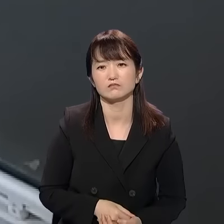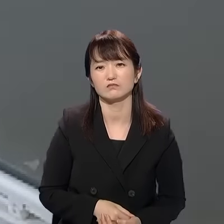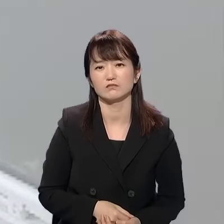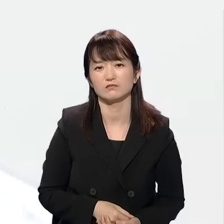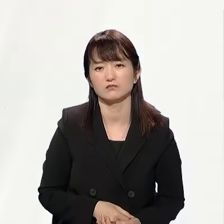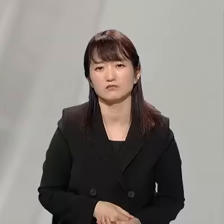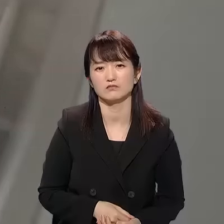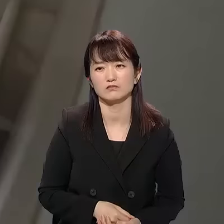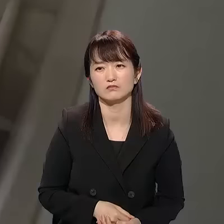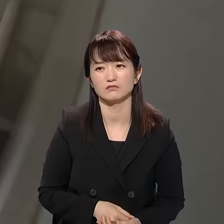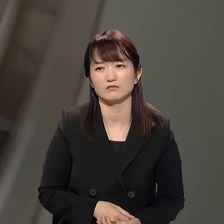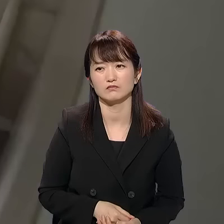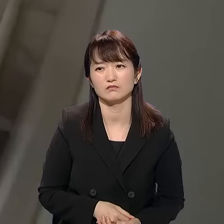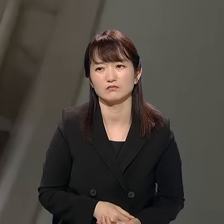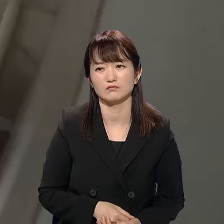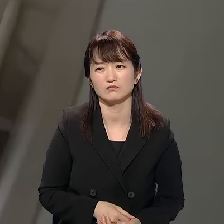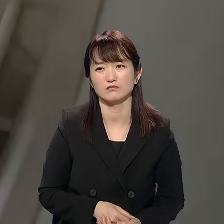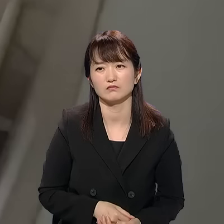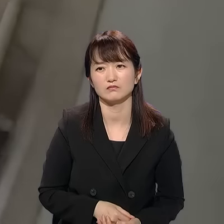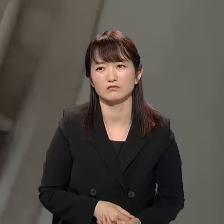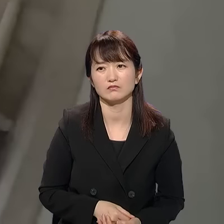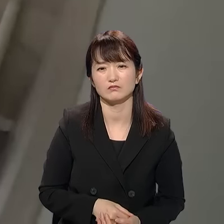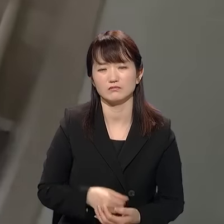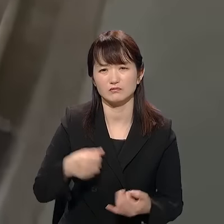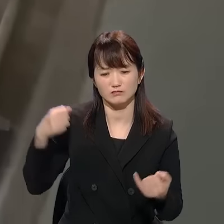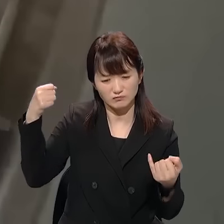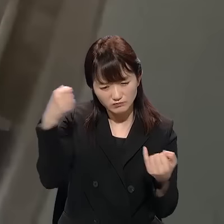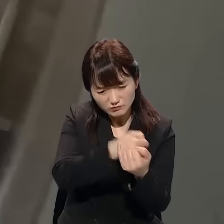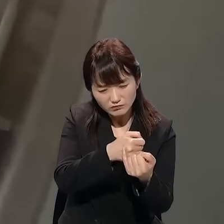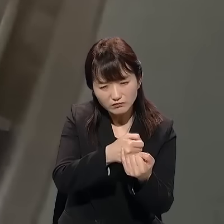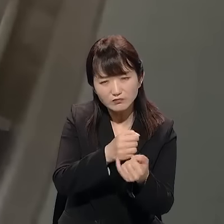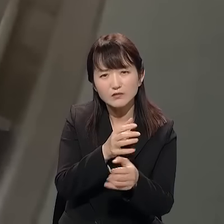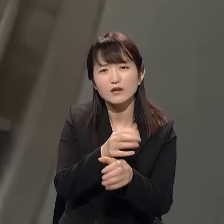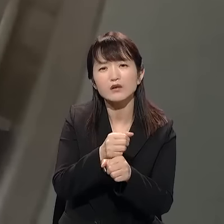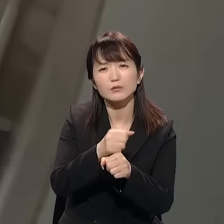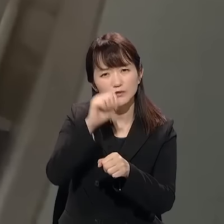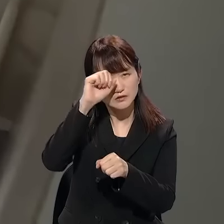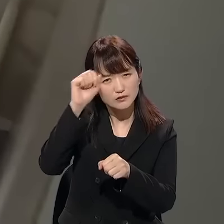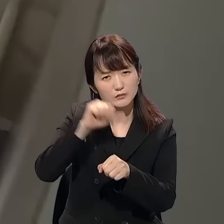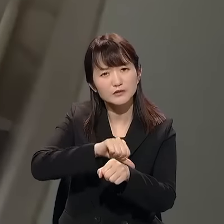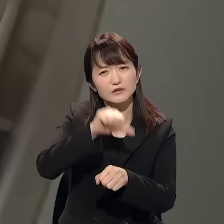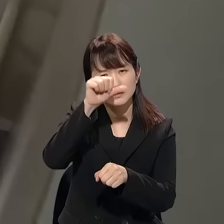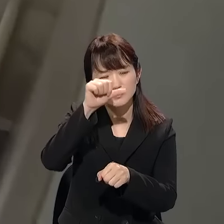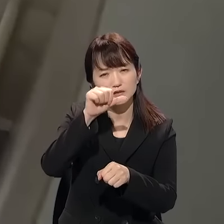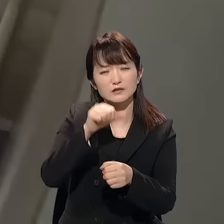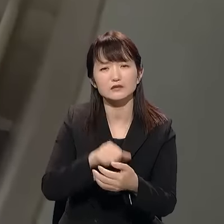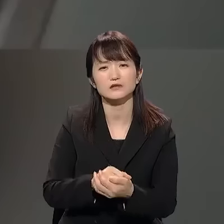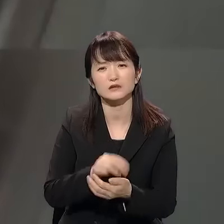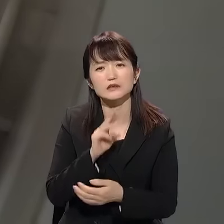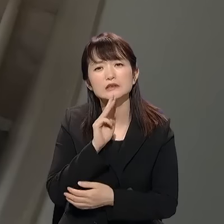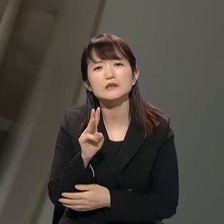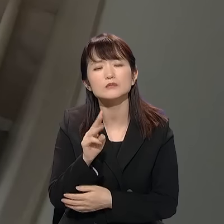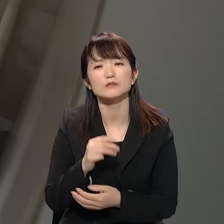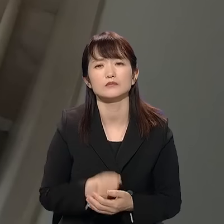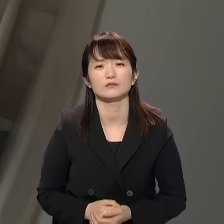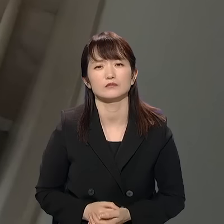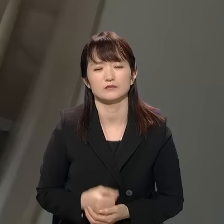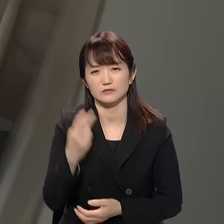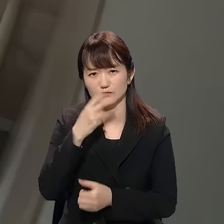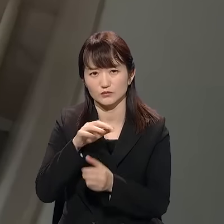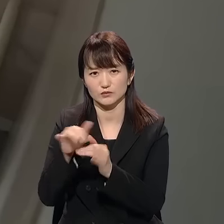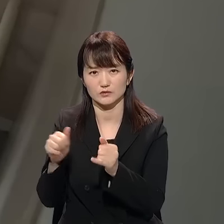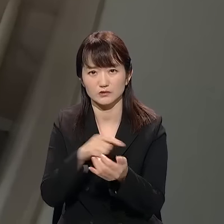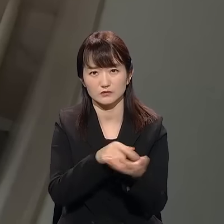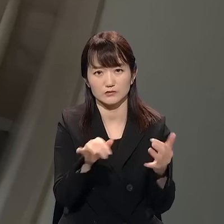나옵니다 아니네 폭행은 새벽 시쯤에 약 3분 동안 이어졌습니다 가 피해자와 짧게 대화를